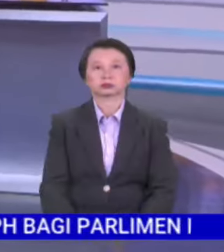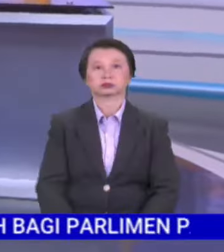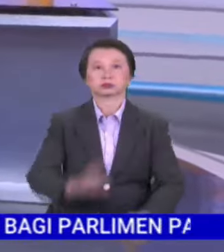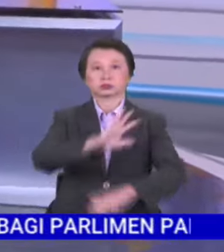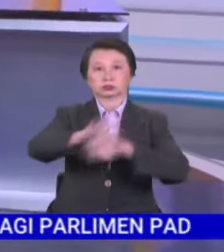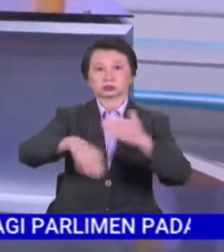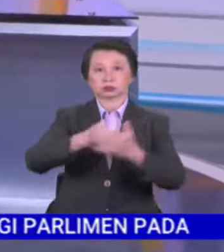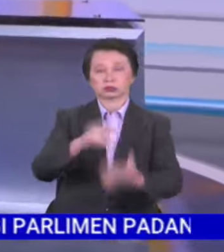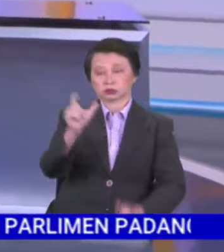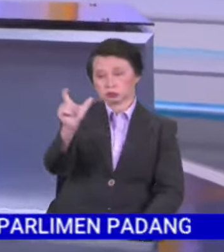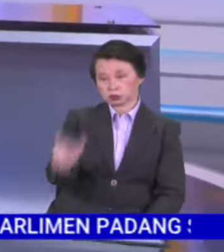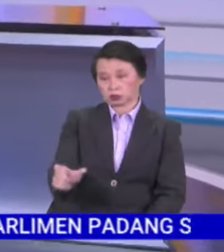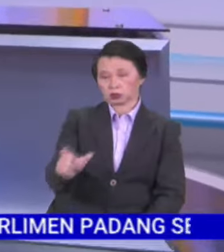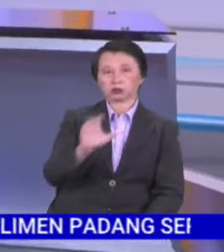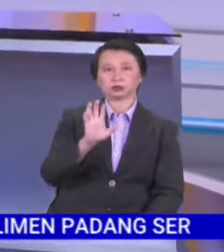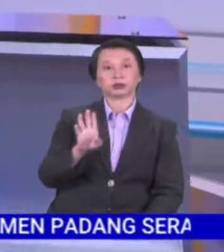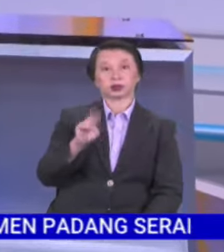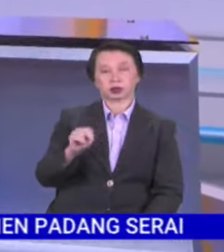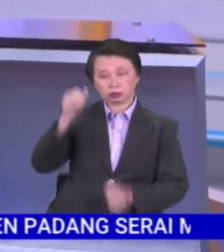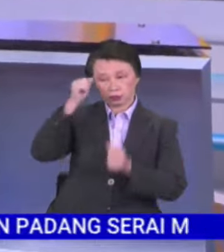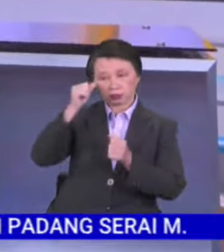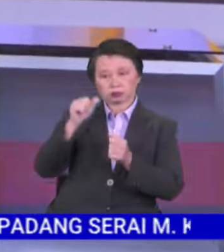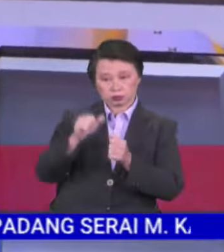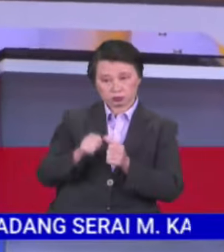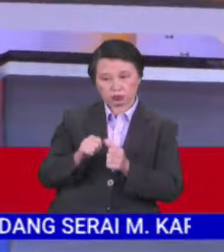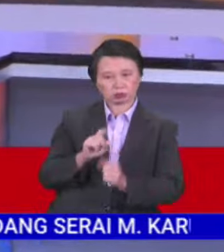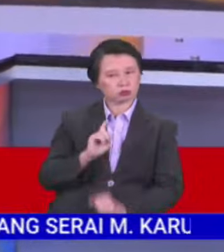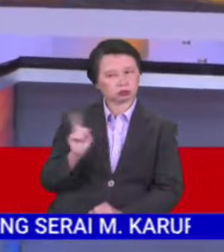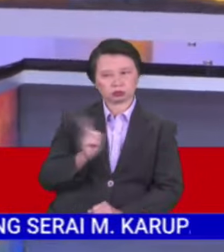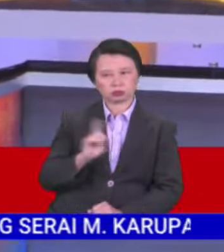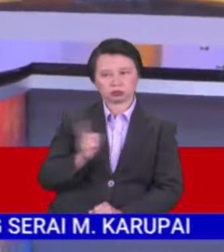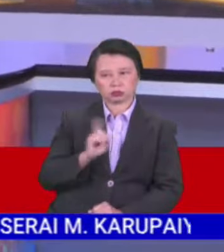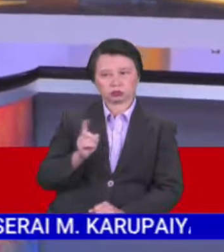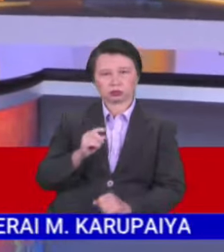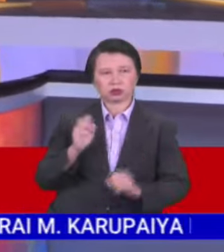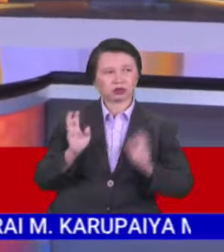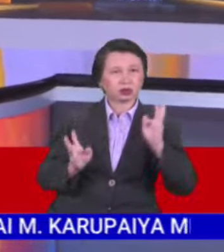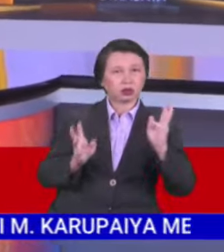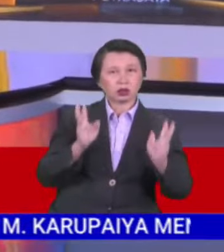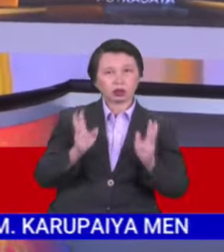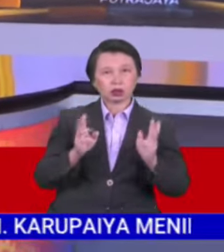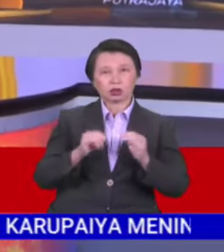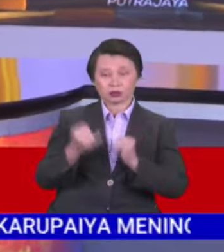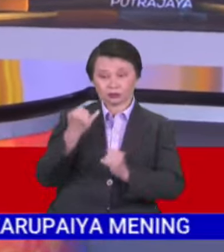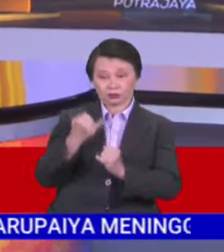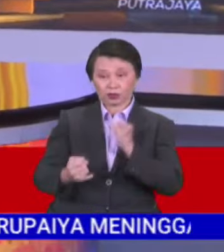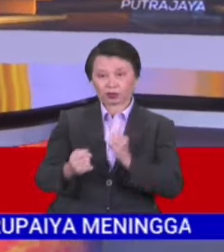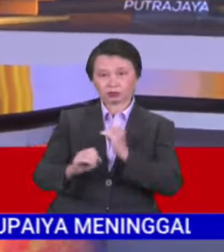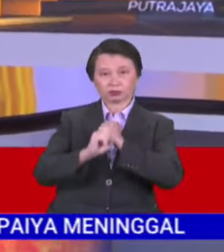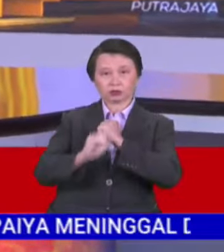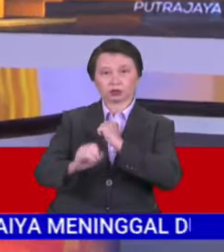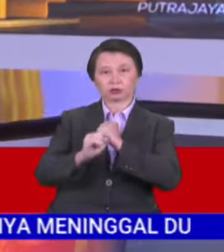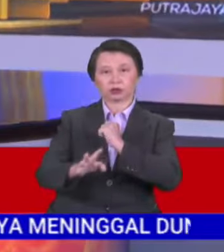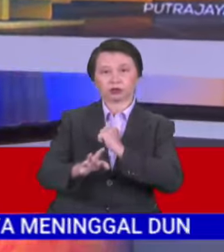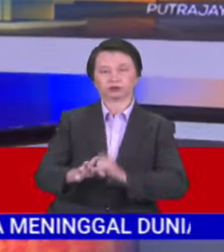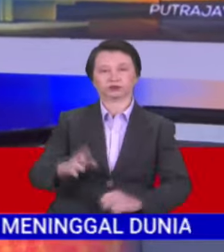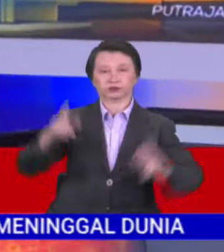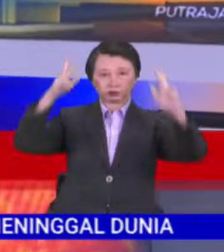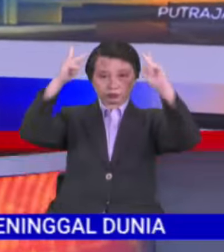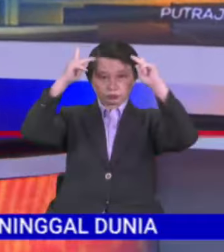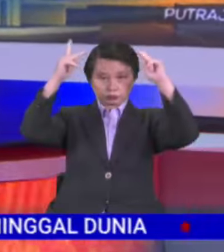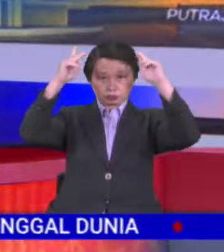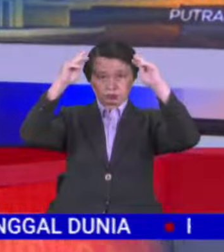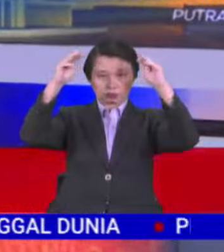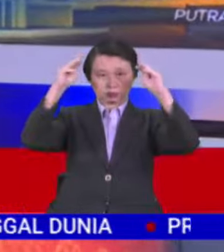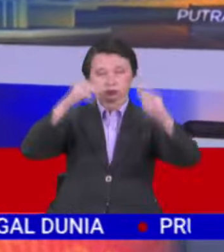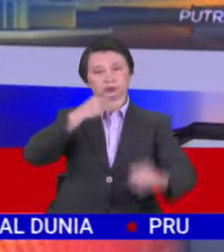Semua calon Barisan Nasional BN diingatkan agar tidak berasa selesa dalam fasa akhir berkempen. Menurut Perdana Menteri Datuk